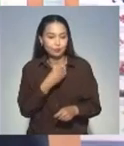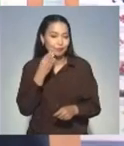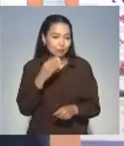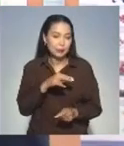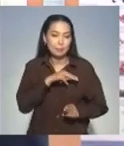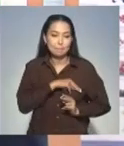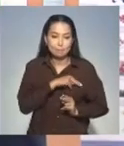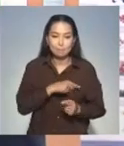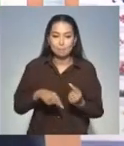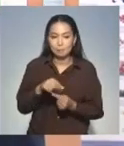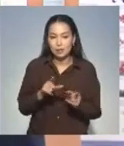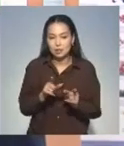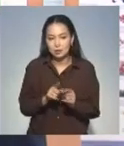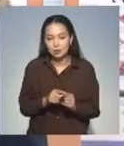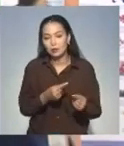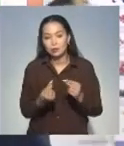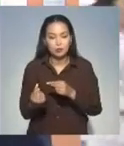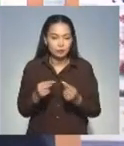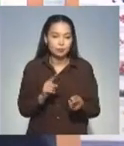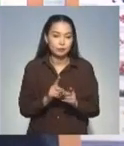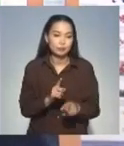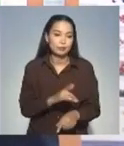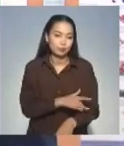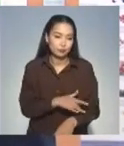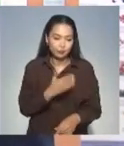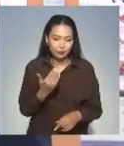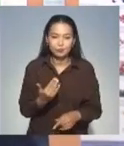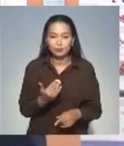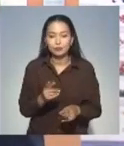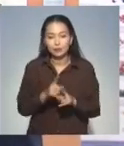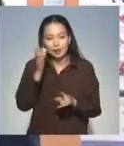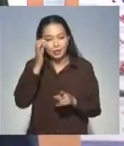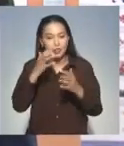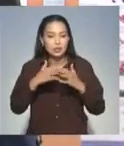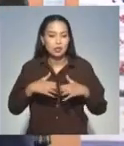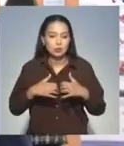бизнес-партнеров, чтобы на взаимовыгодных условиях коммерциализировать эти научные разработки.